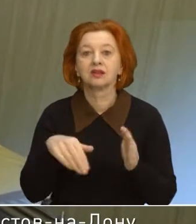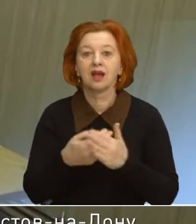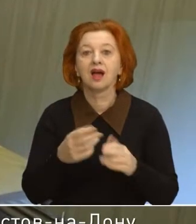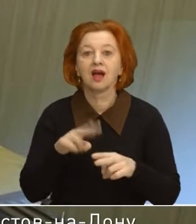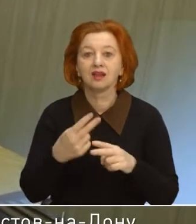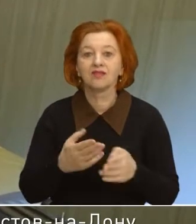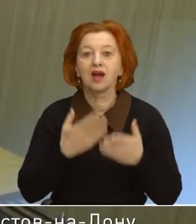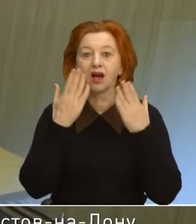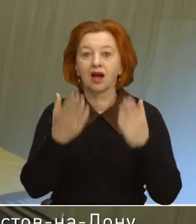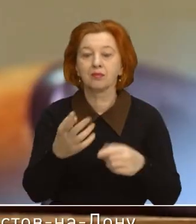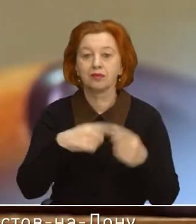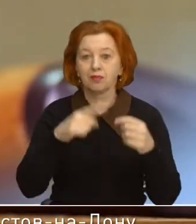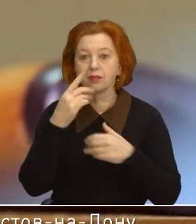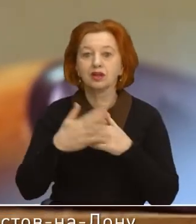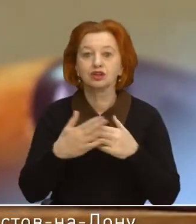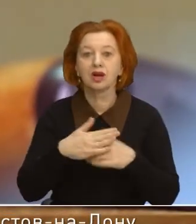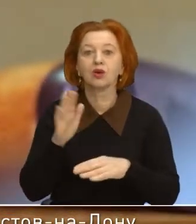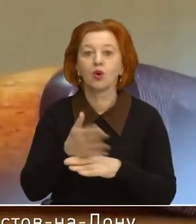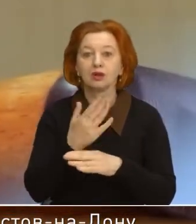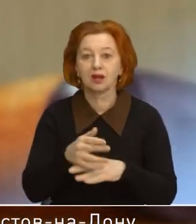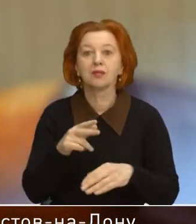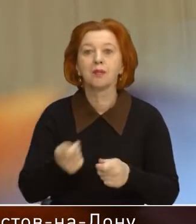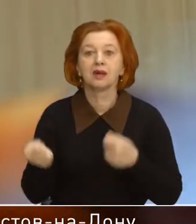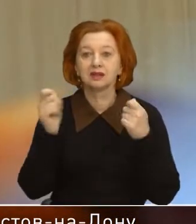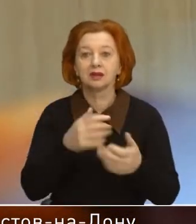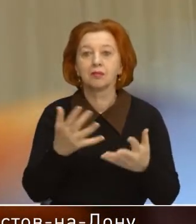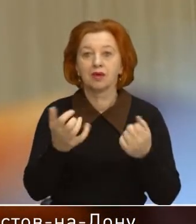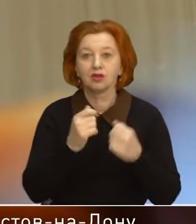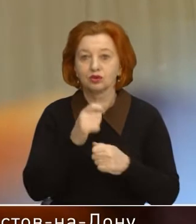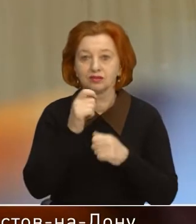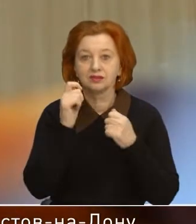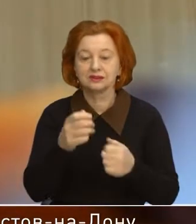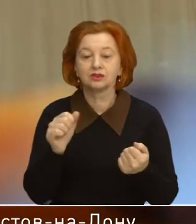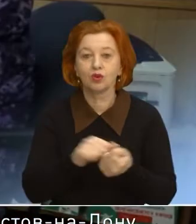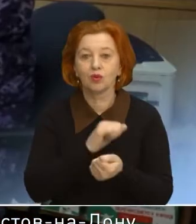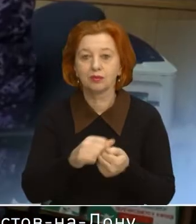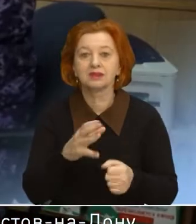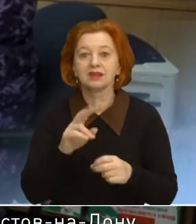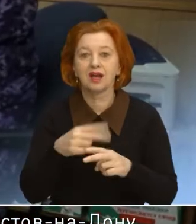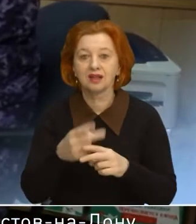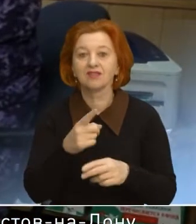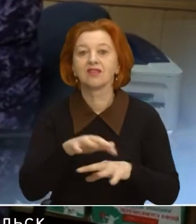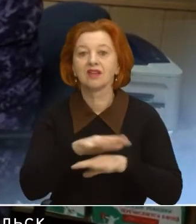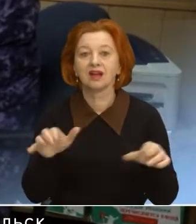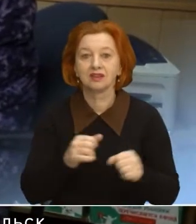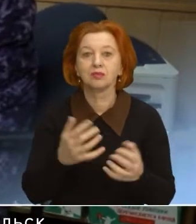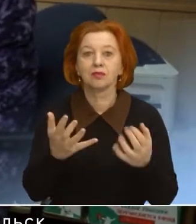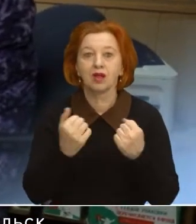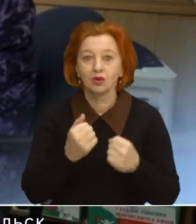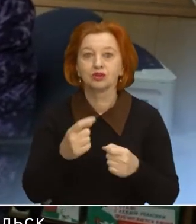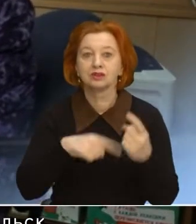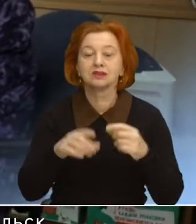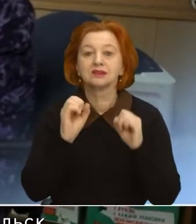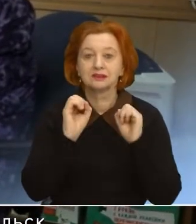необходимо обратиться в ближайший отдел полиции, принести оружие и необходимые документы. За это владелец ружья, принявший участие